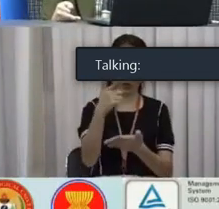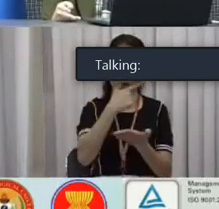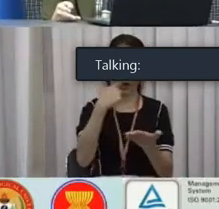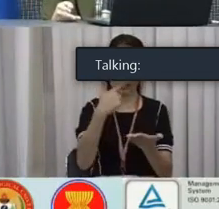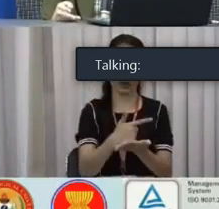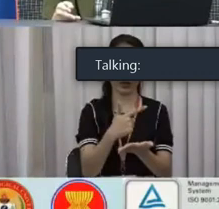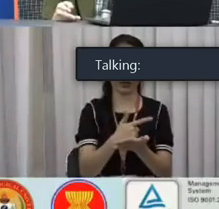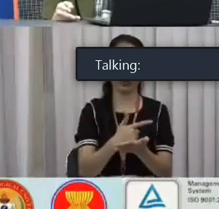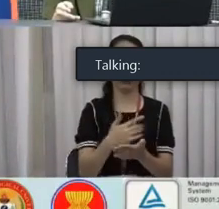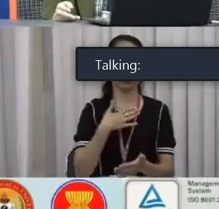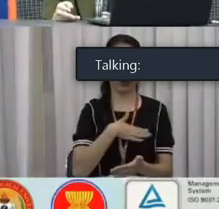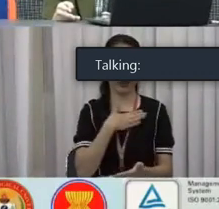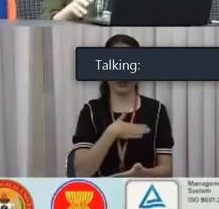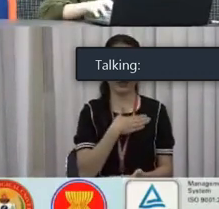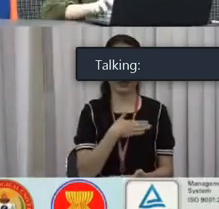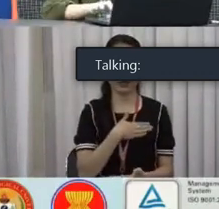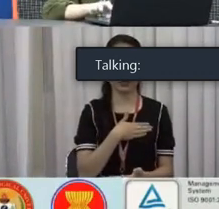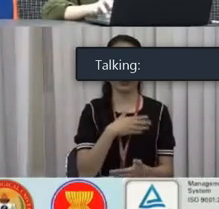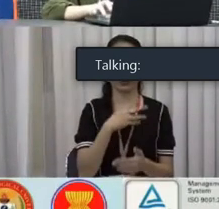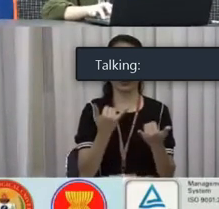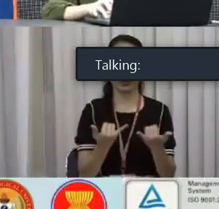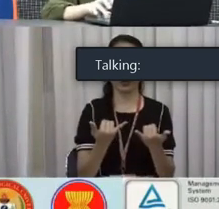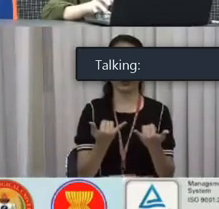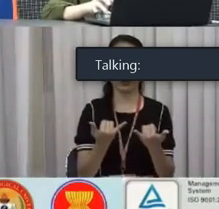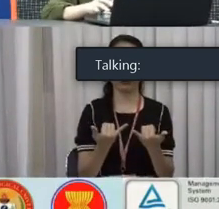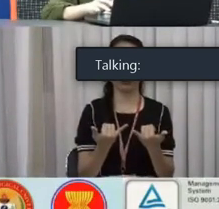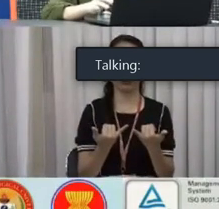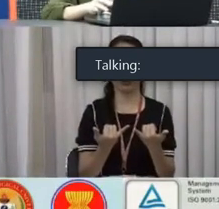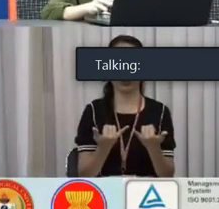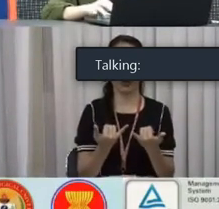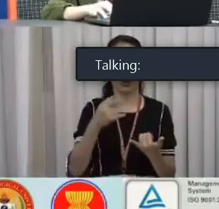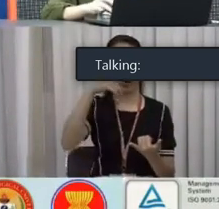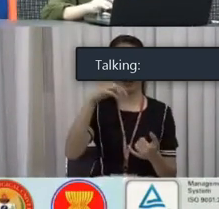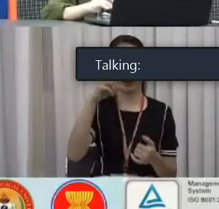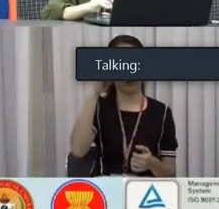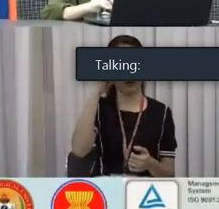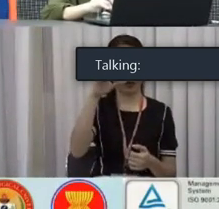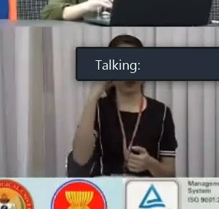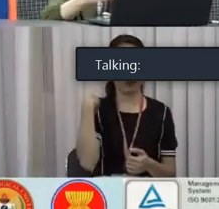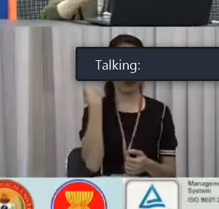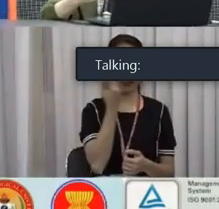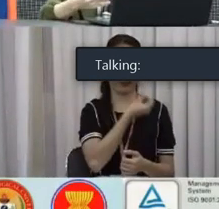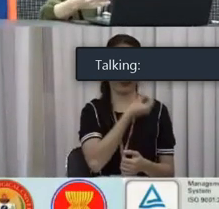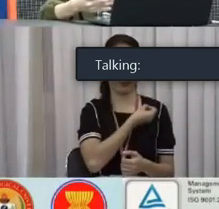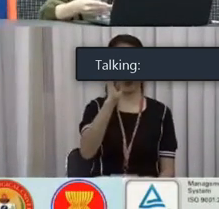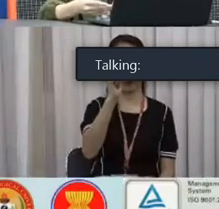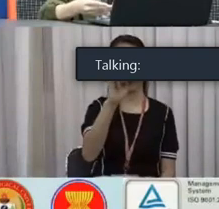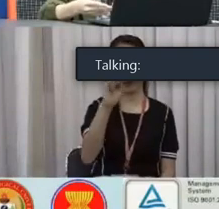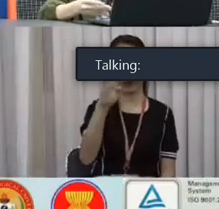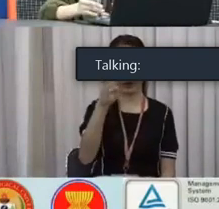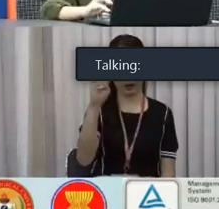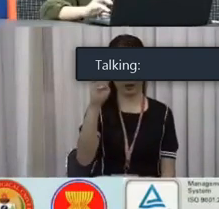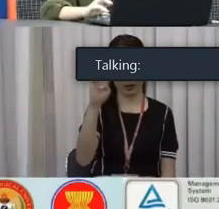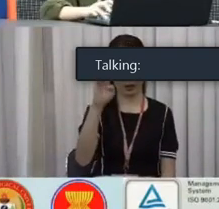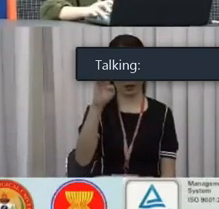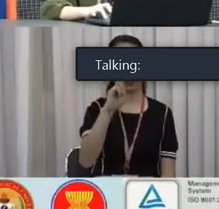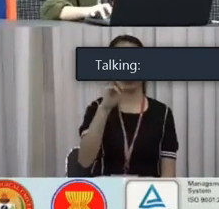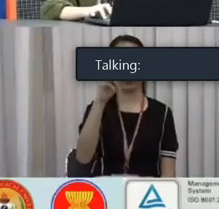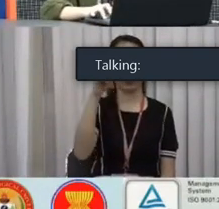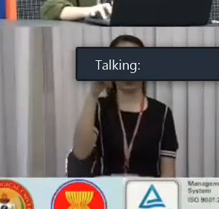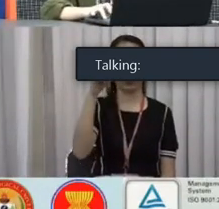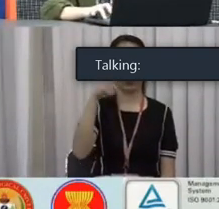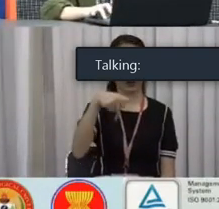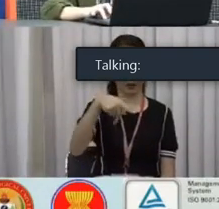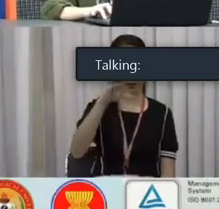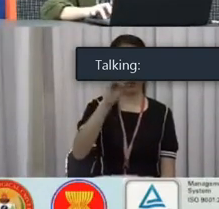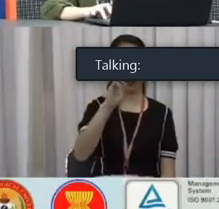pa our career portal. So as of the moment, we are still utilizing this kuan, this means no nga